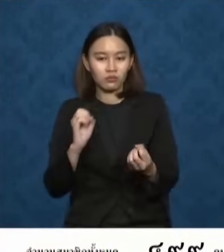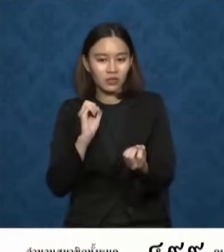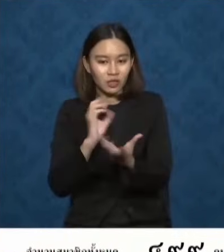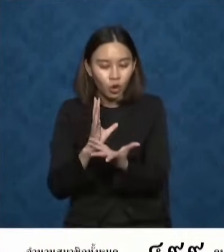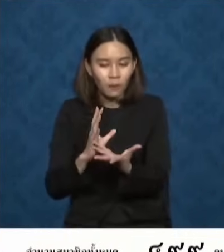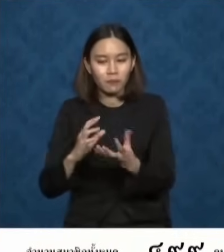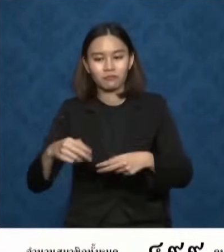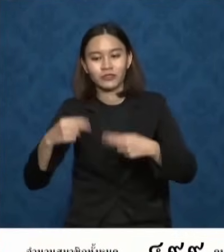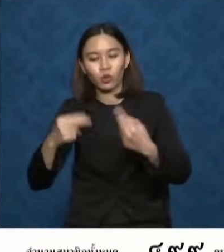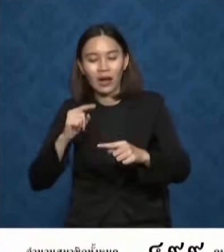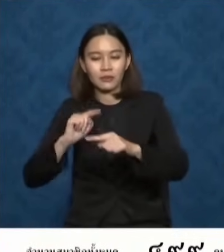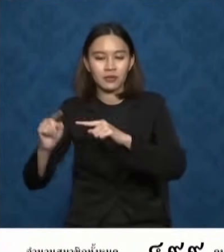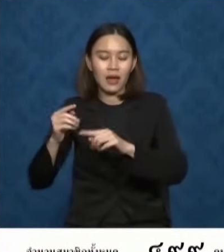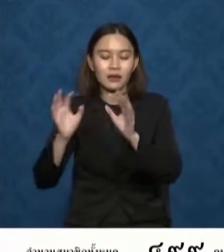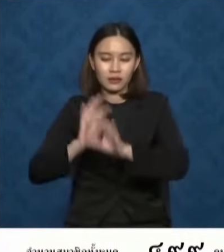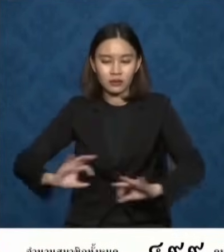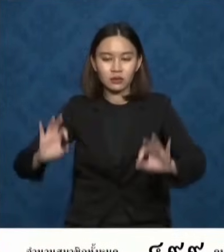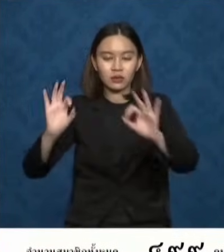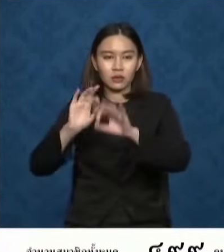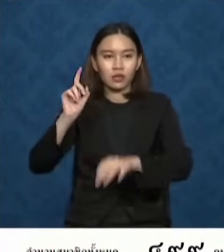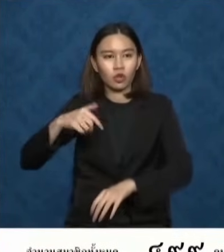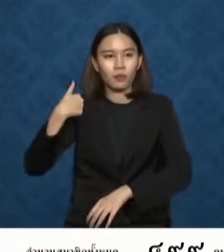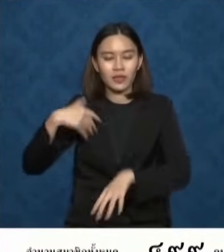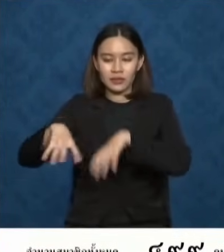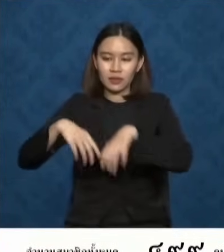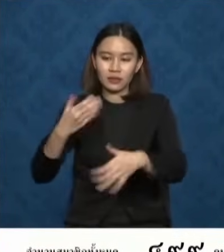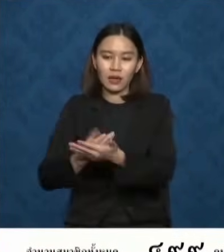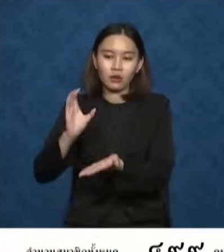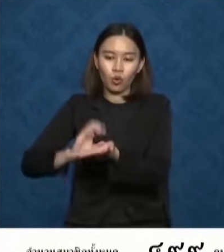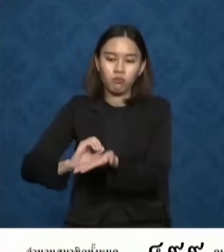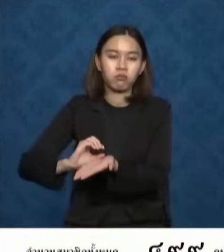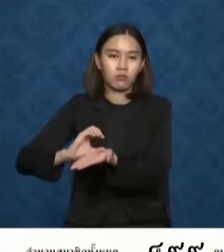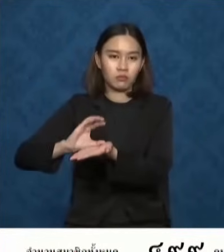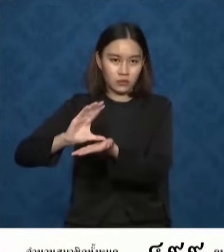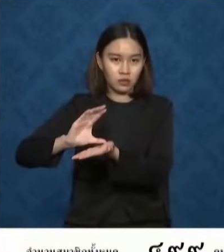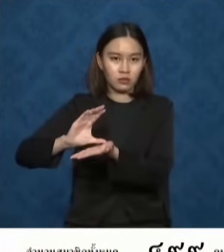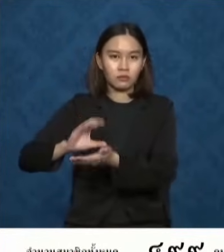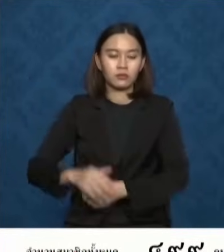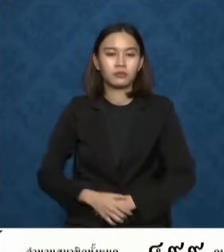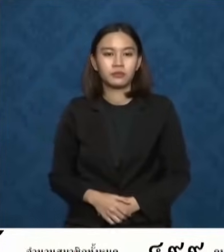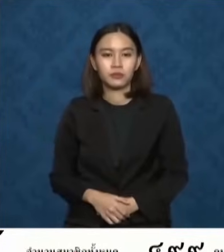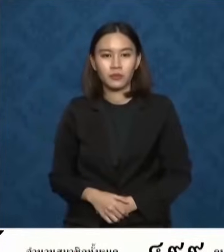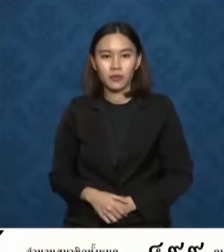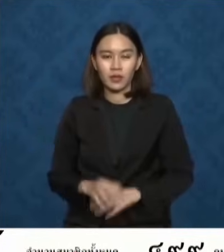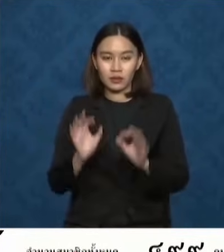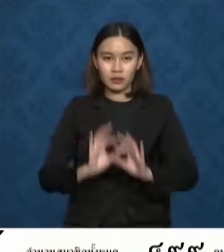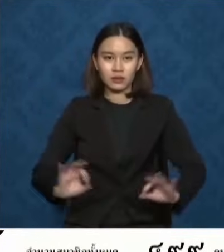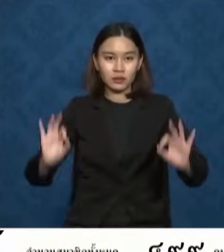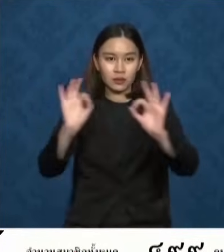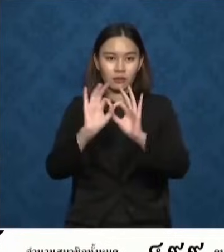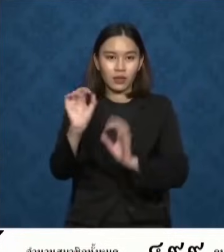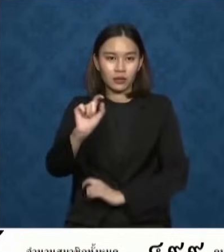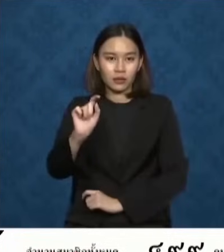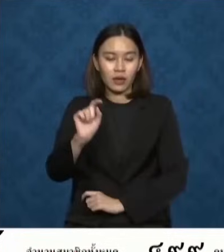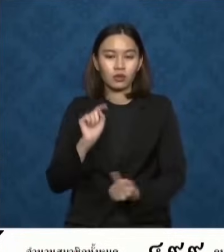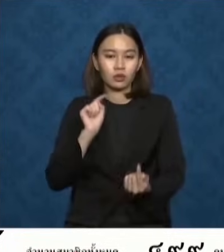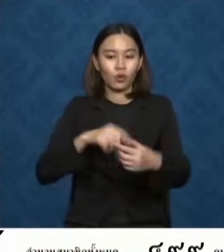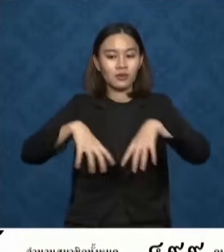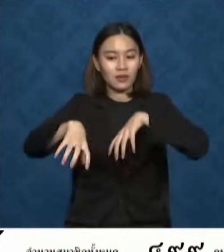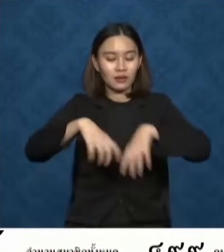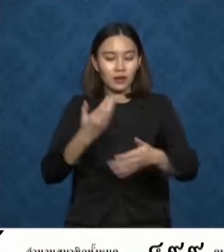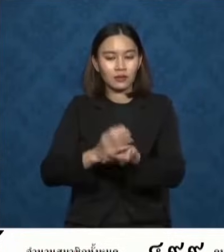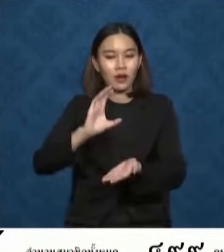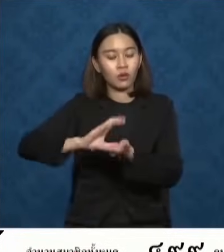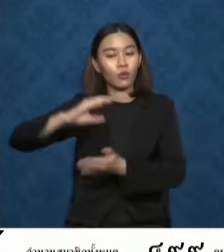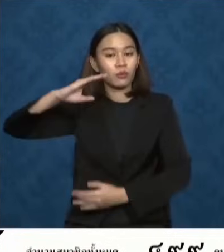มีภัยคุกคามจำเป็นจะต้องจัดงบประมาณเพิ่มขึ้นแล้วยิ่งที่สำคัญที่สุดคือการจัดงบประมาณก